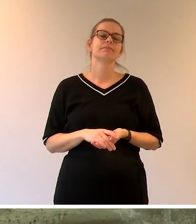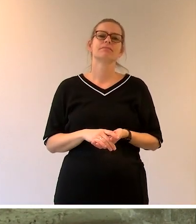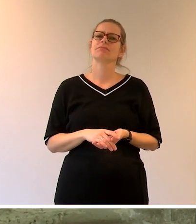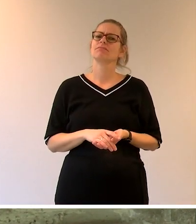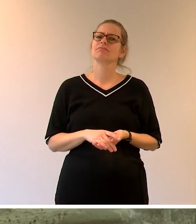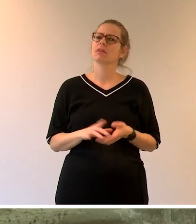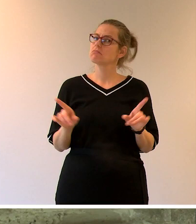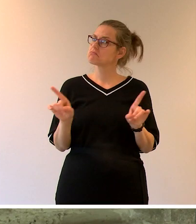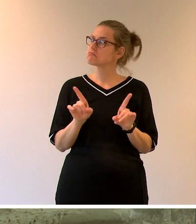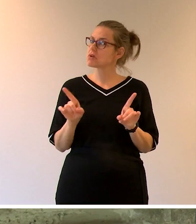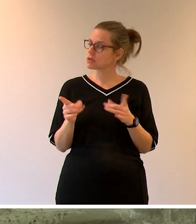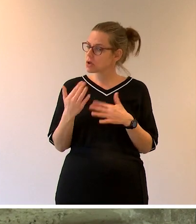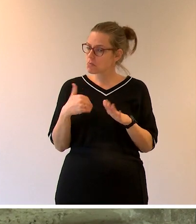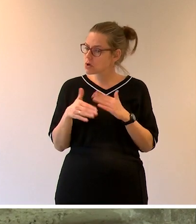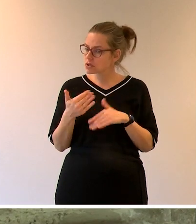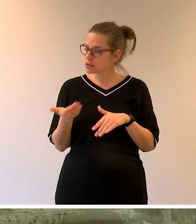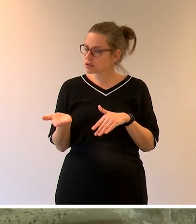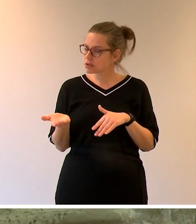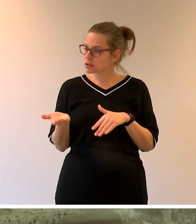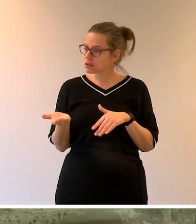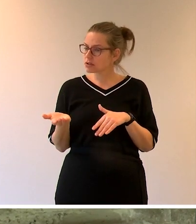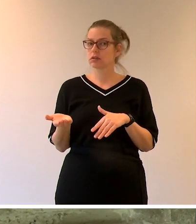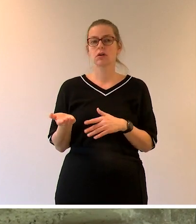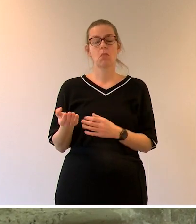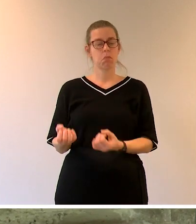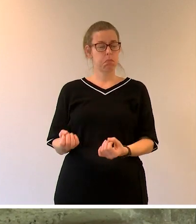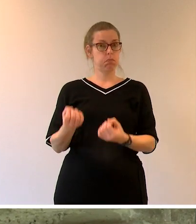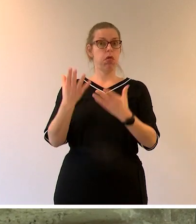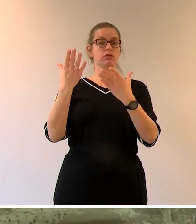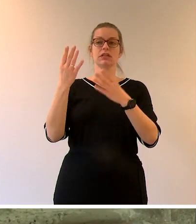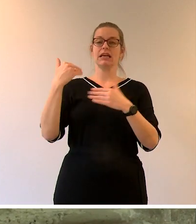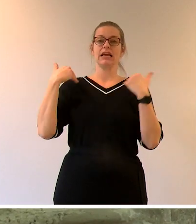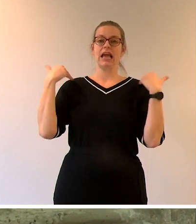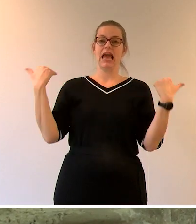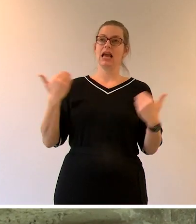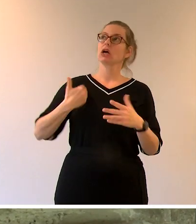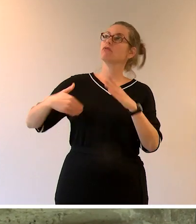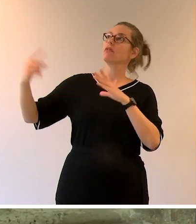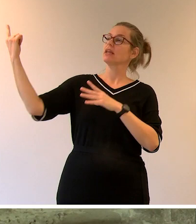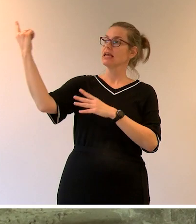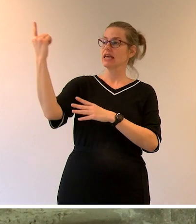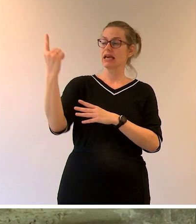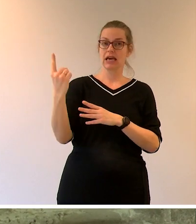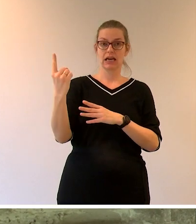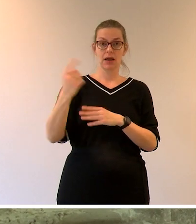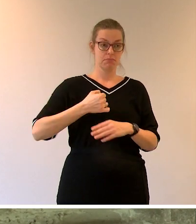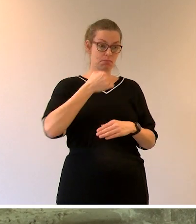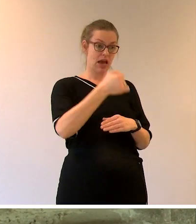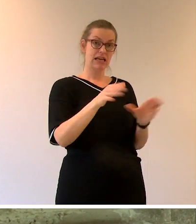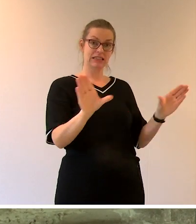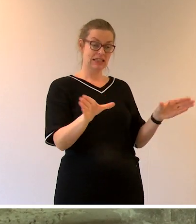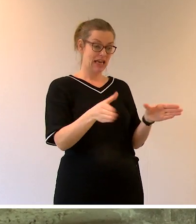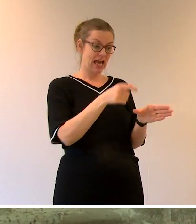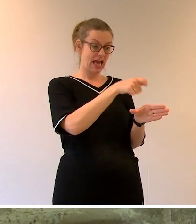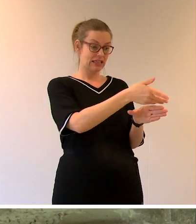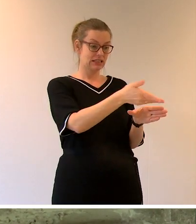Want wat gebeurt er? Er staat: opeens was er een engel van de Heere daar bij die herders.